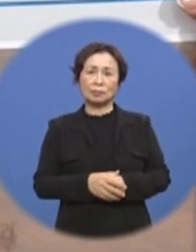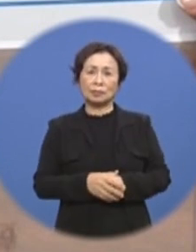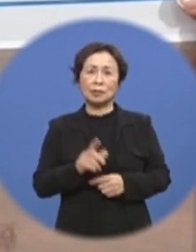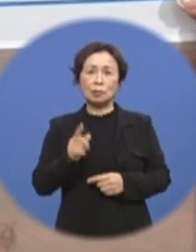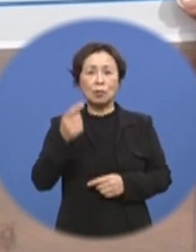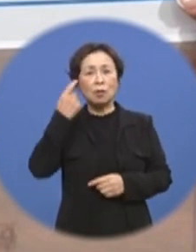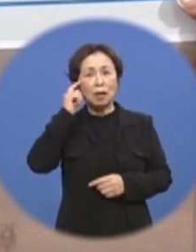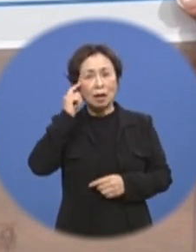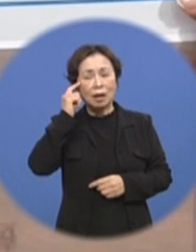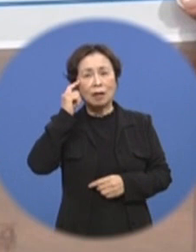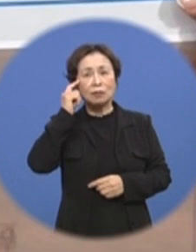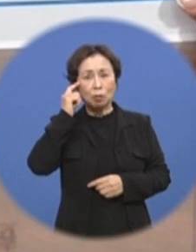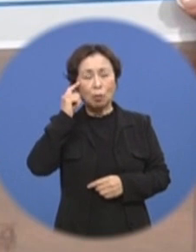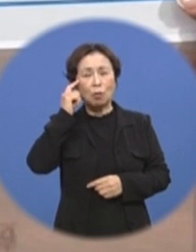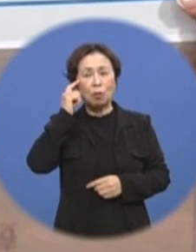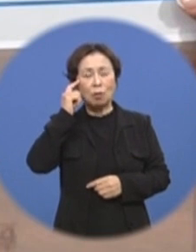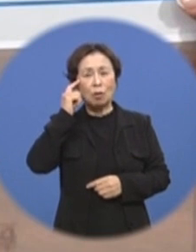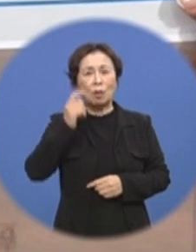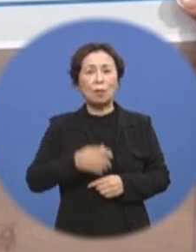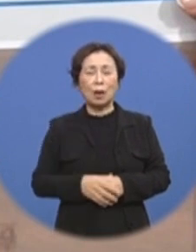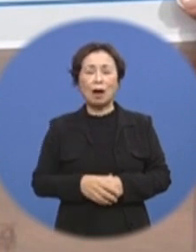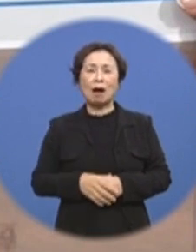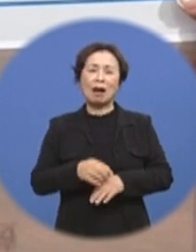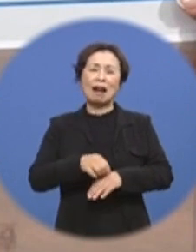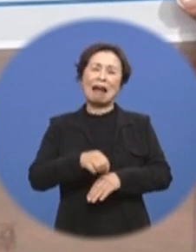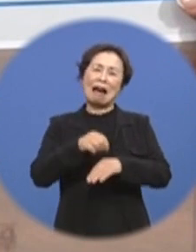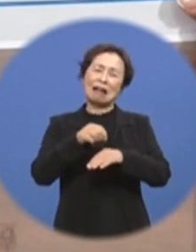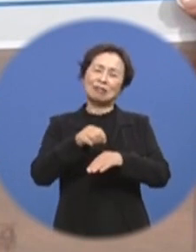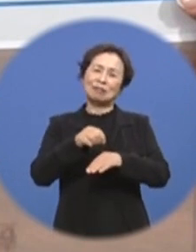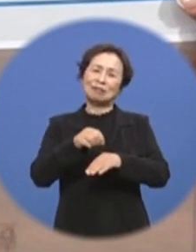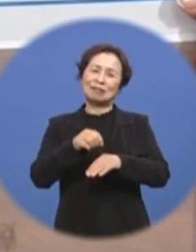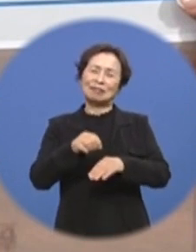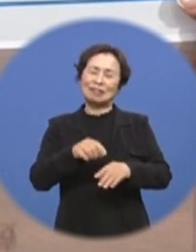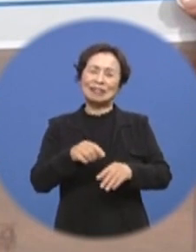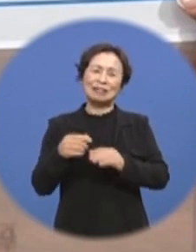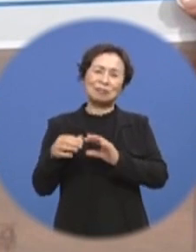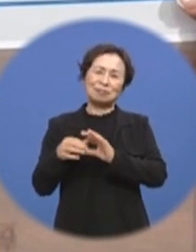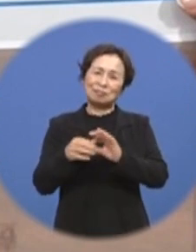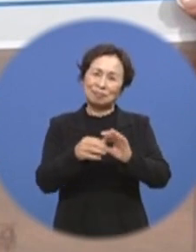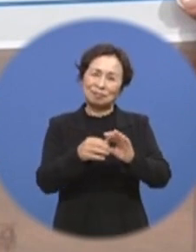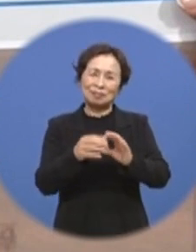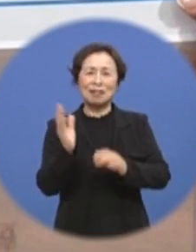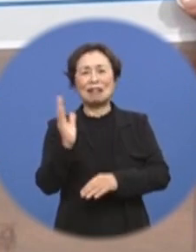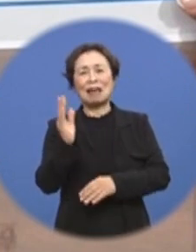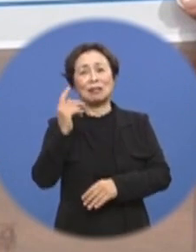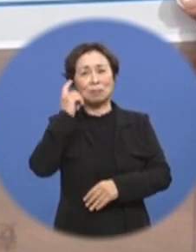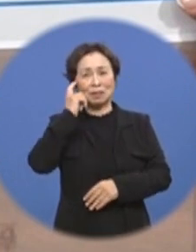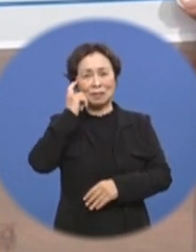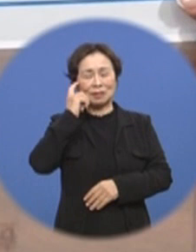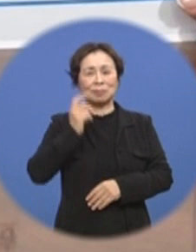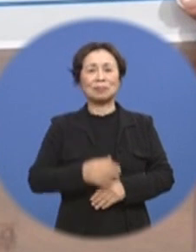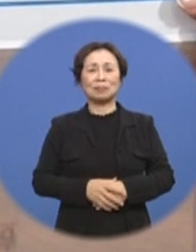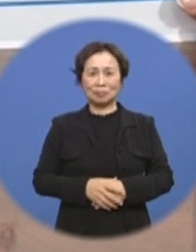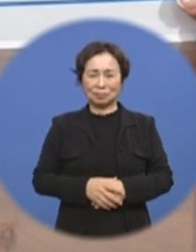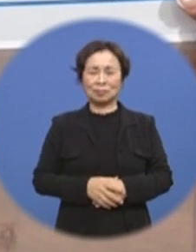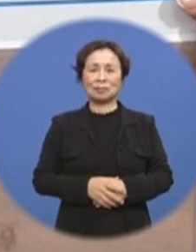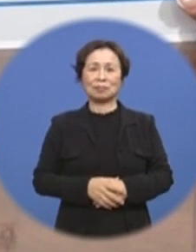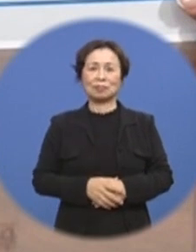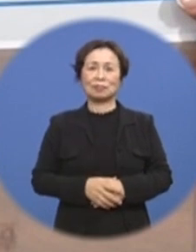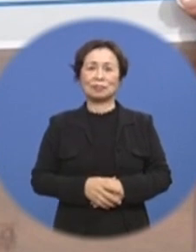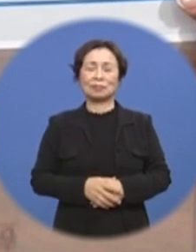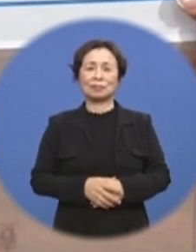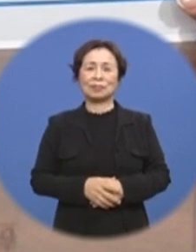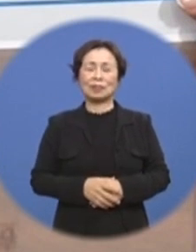考えるとまああんまり楽にはいかなだけど一生懸命考えてですねまあ